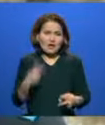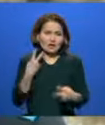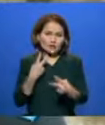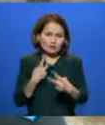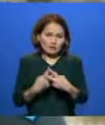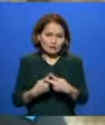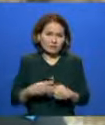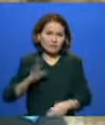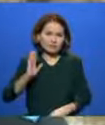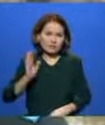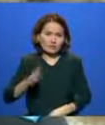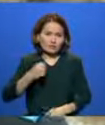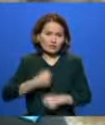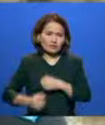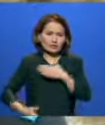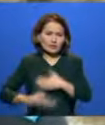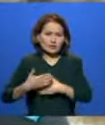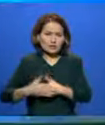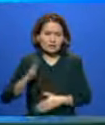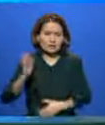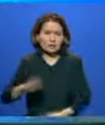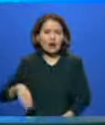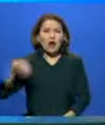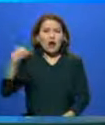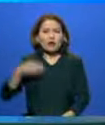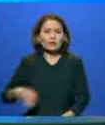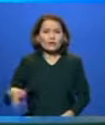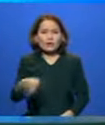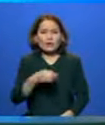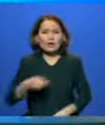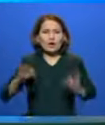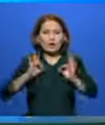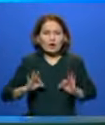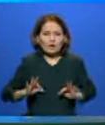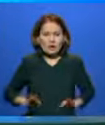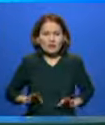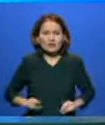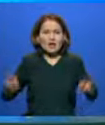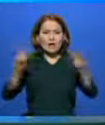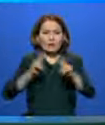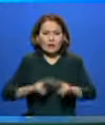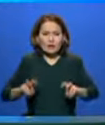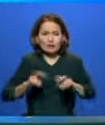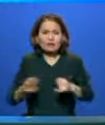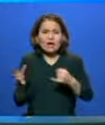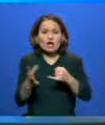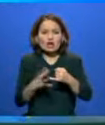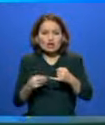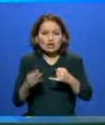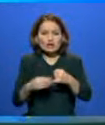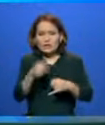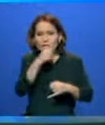қамауға алуға жазылғанады. Ақтөбеде облыс прокурорларының кезекті тексеру кезінде жер телімдерін